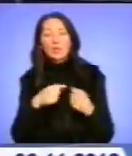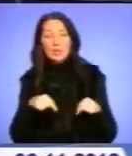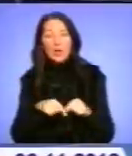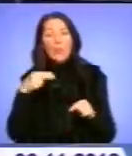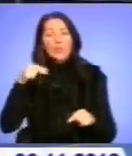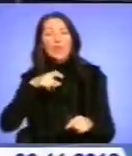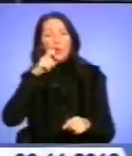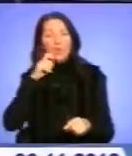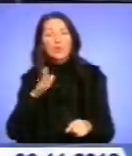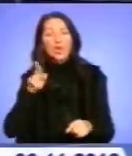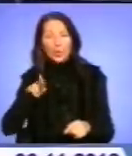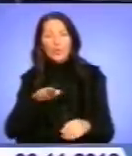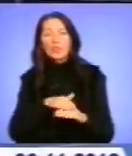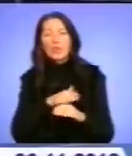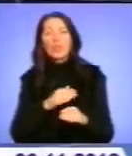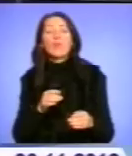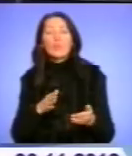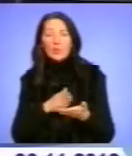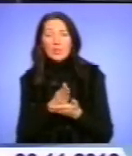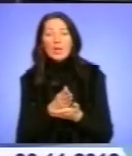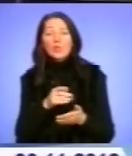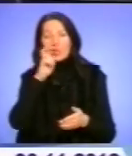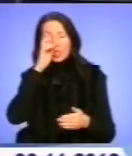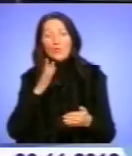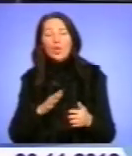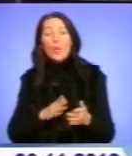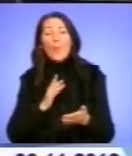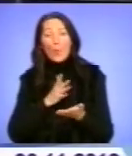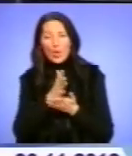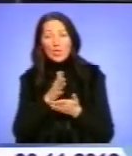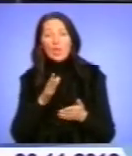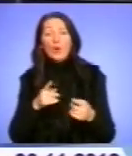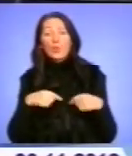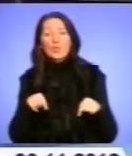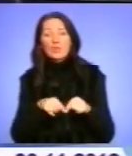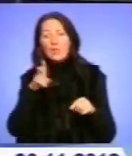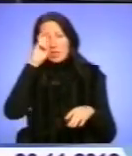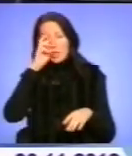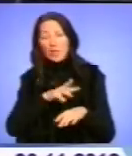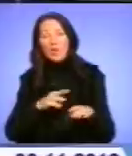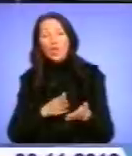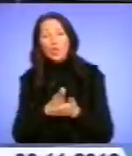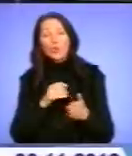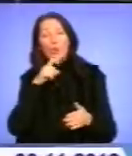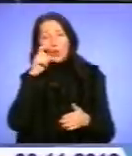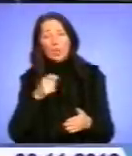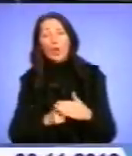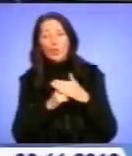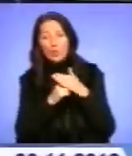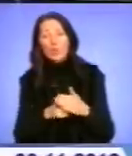концепцію державної політики у сфері Державної кримінально-виконавчої служби України, основним стрижнем якої є